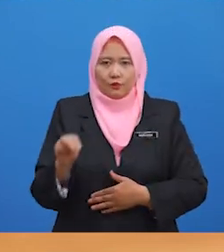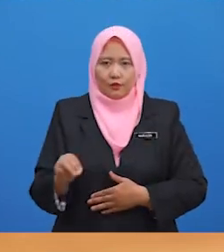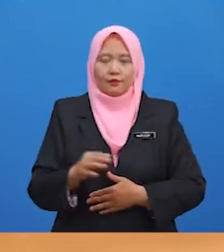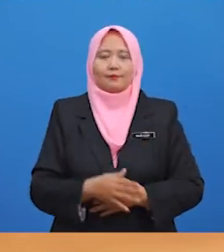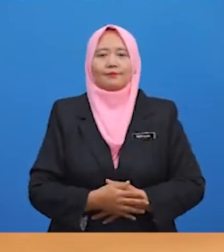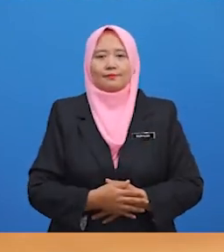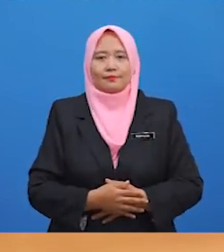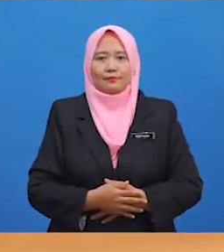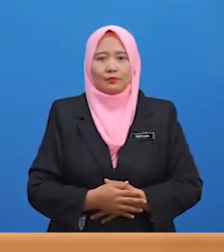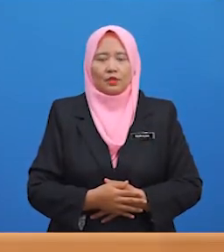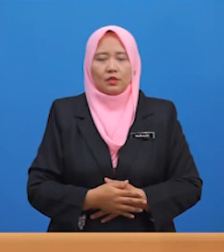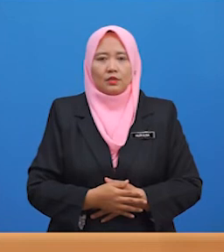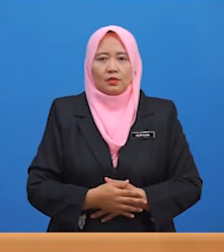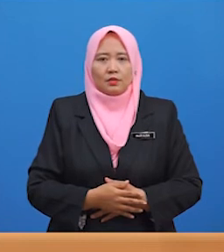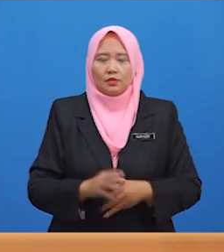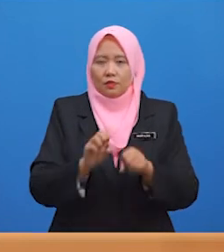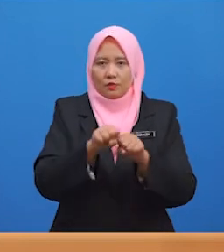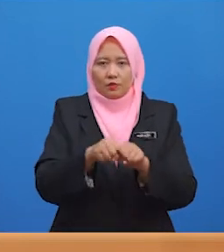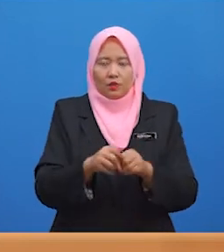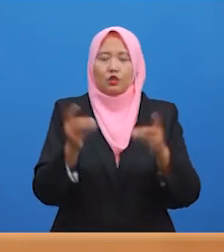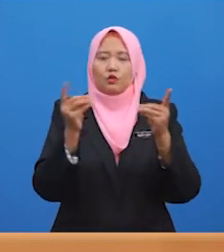dan kehidupan. Semoga kita